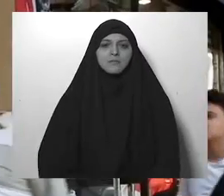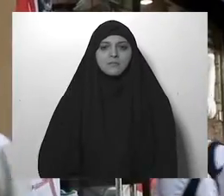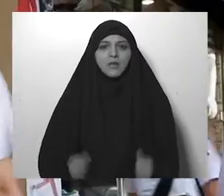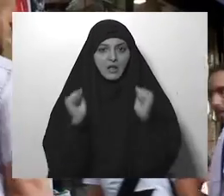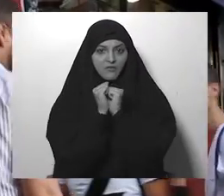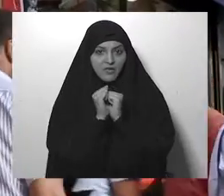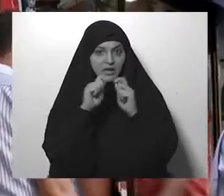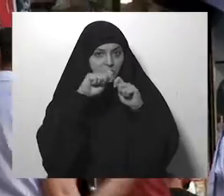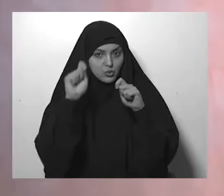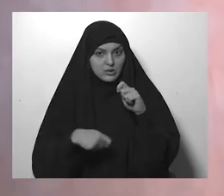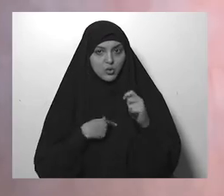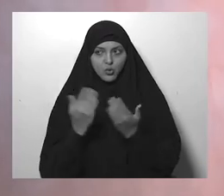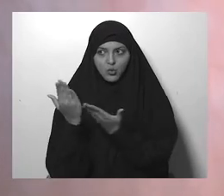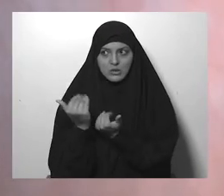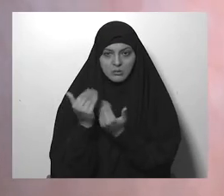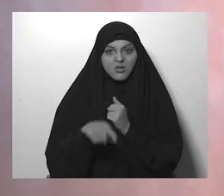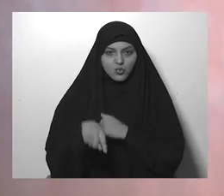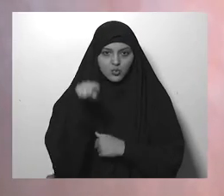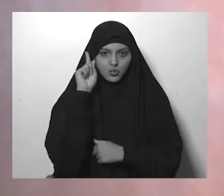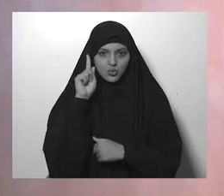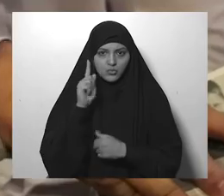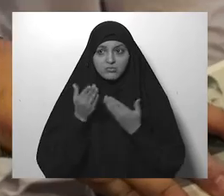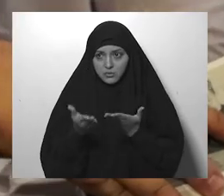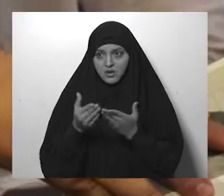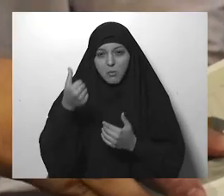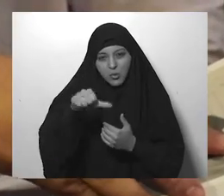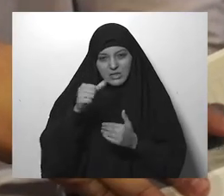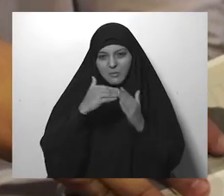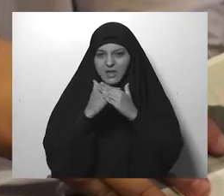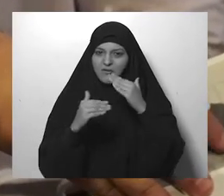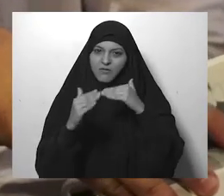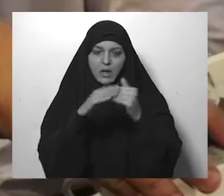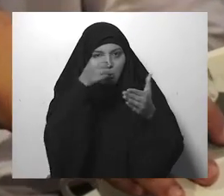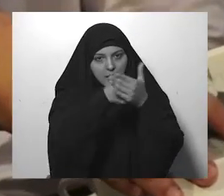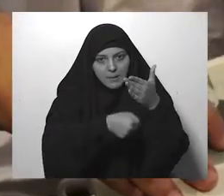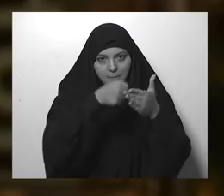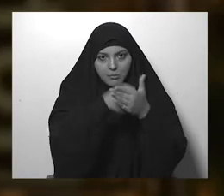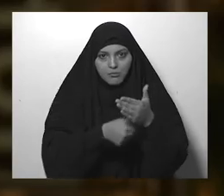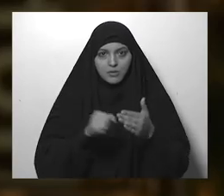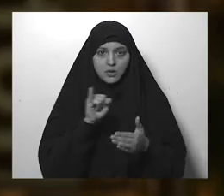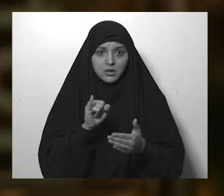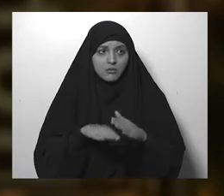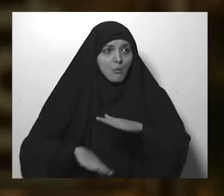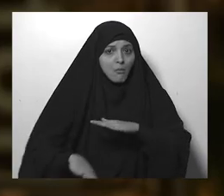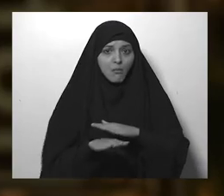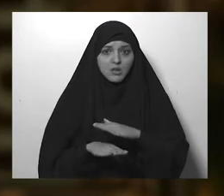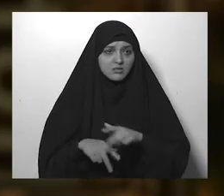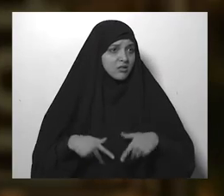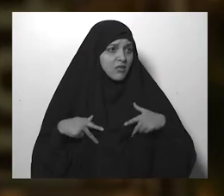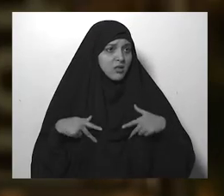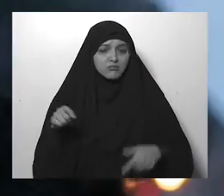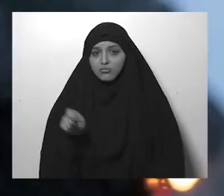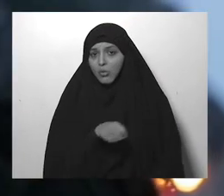avec ces résultats on espère surtout que ce soit possible de développer un plaidoyer qui est basé sur des